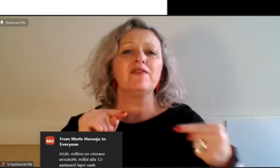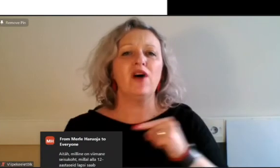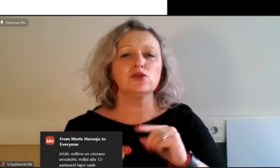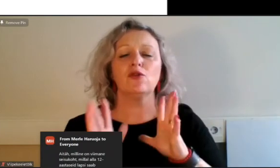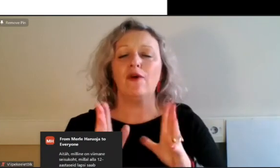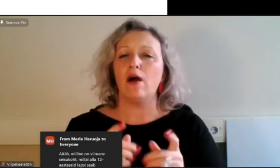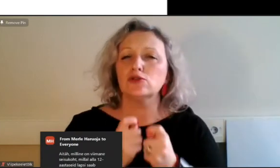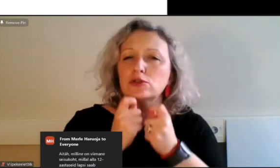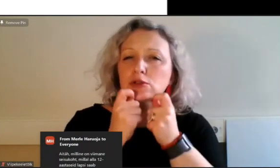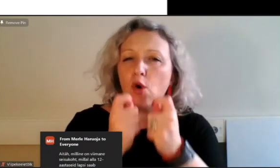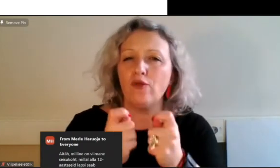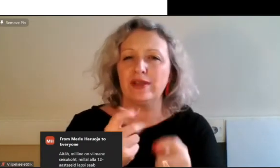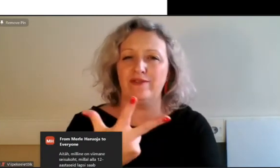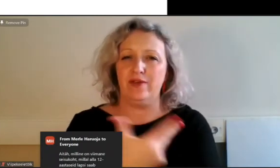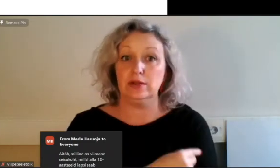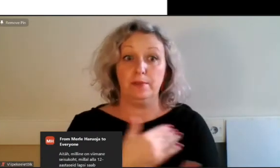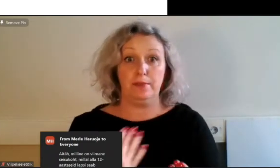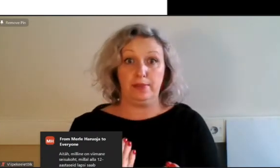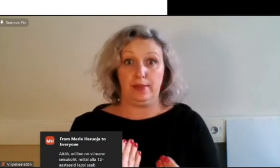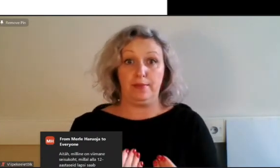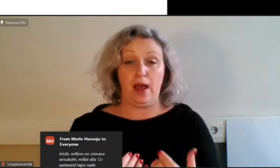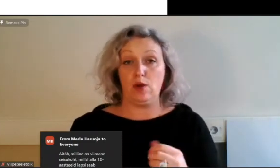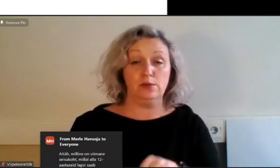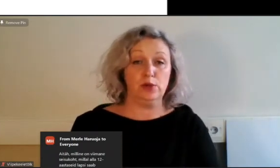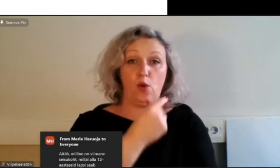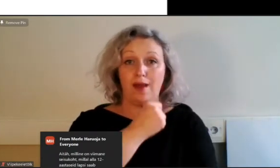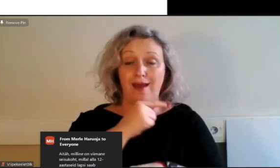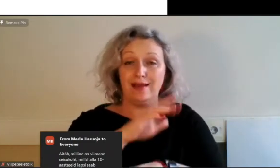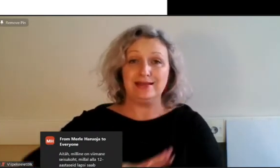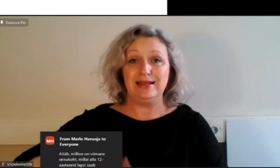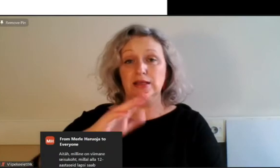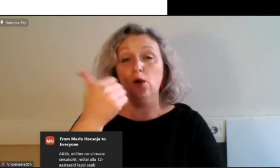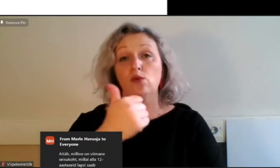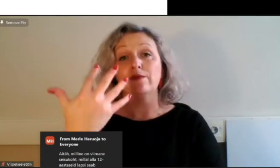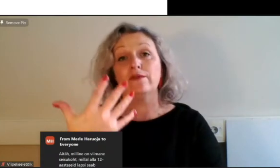jõuavad, ma ei oska ennustada, aga sellega juba tehakse tööd.